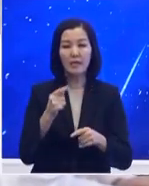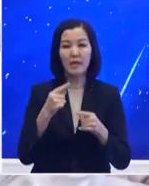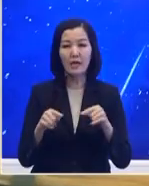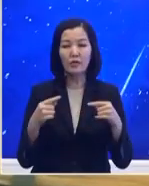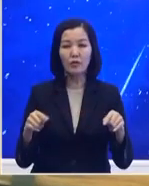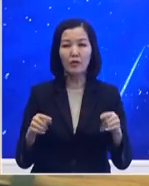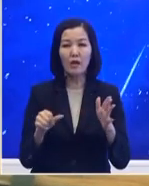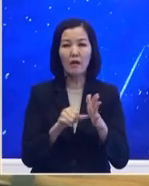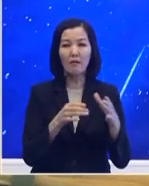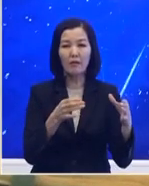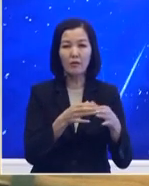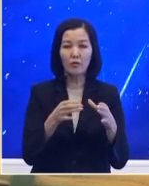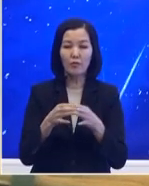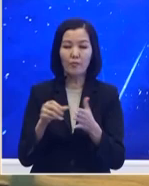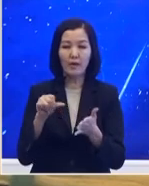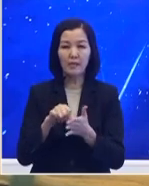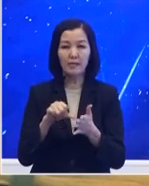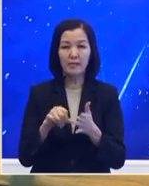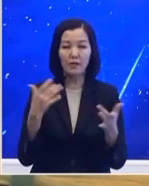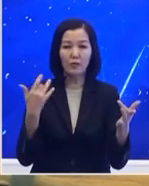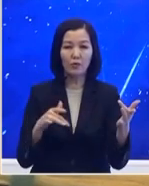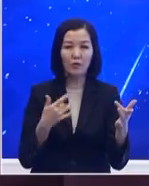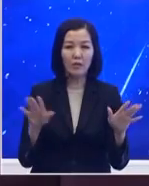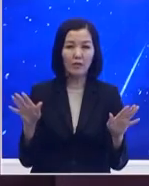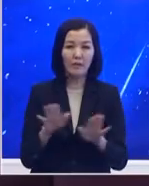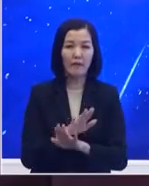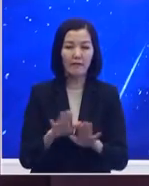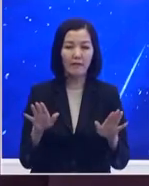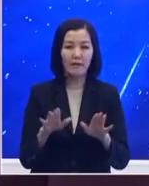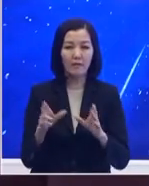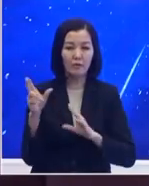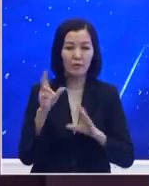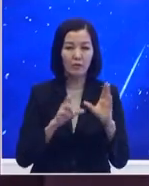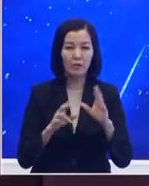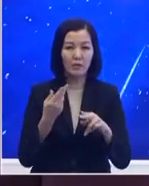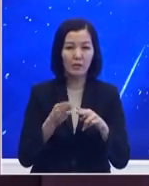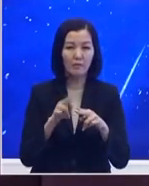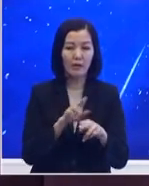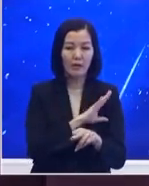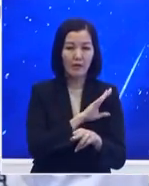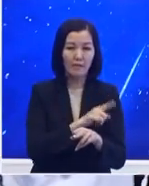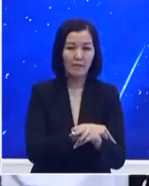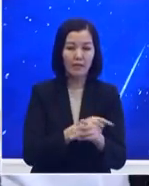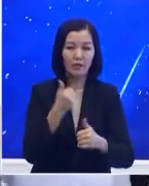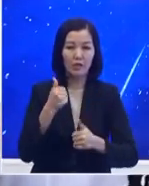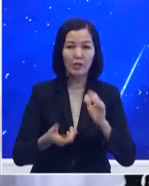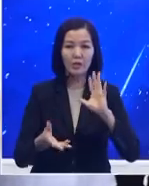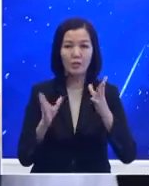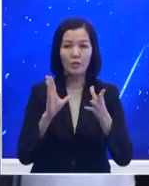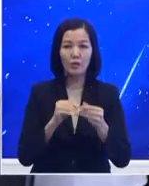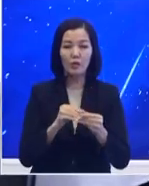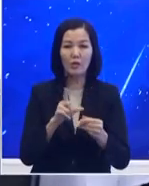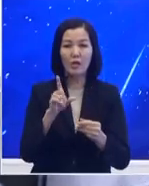құралған 6 топ қатысты. Тамылжыта күй тартып, әуелетіп ән салған білімгерлердің барлығы мықты. Дегенмен жарыс қорытындысы бойынша